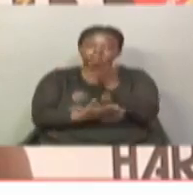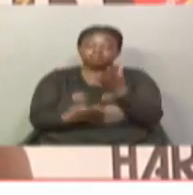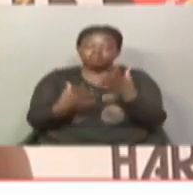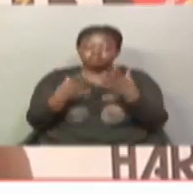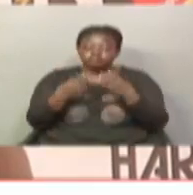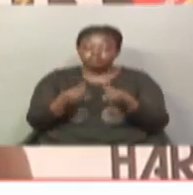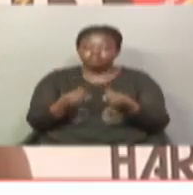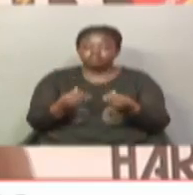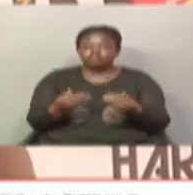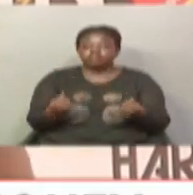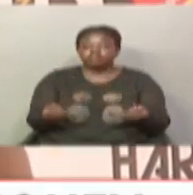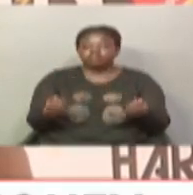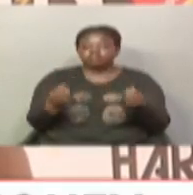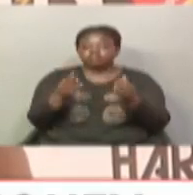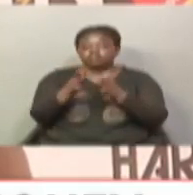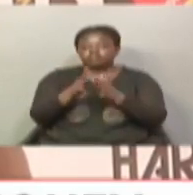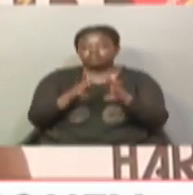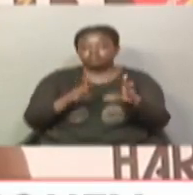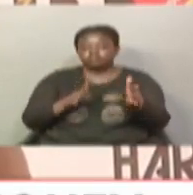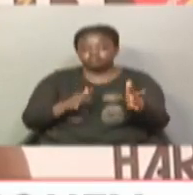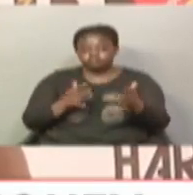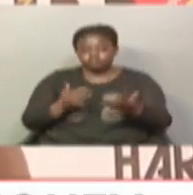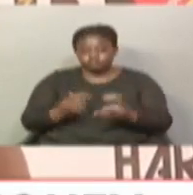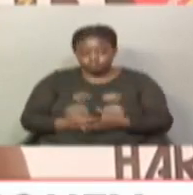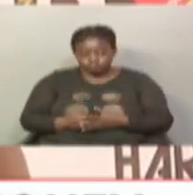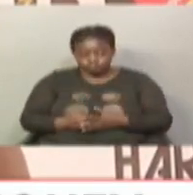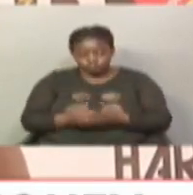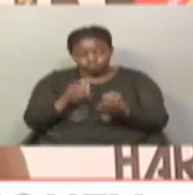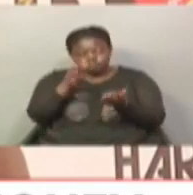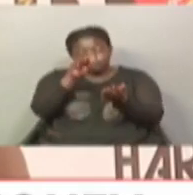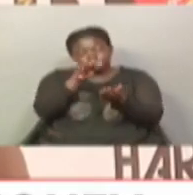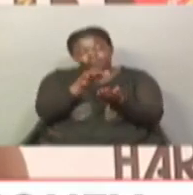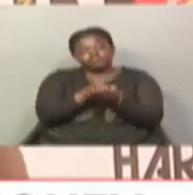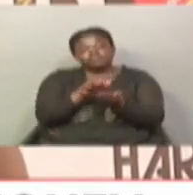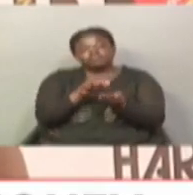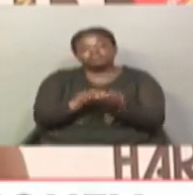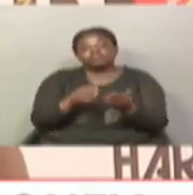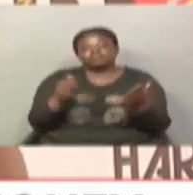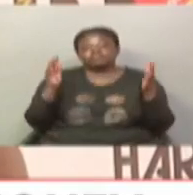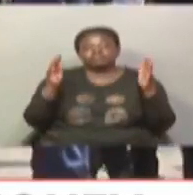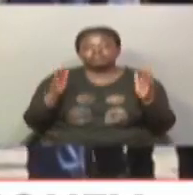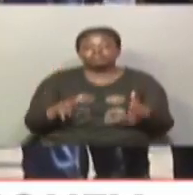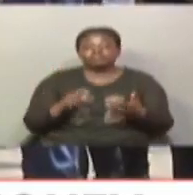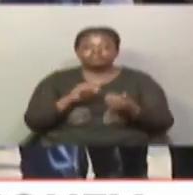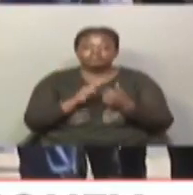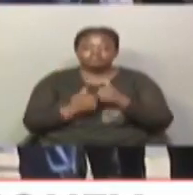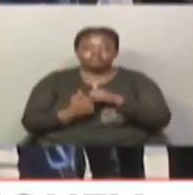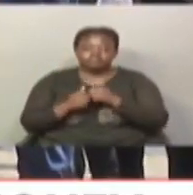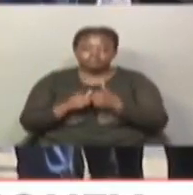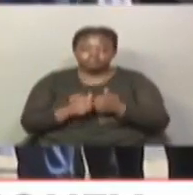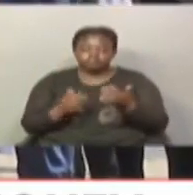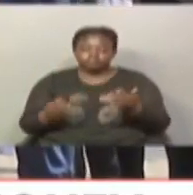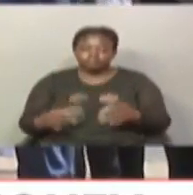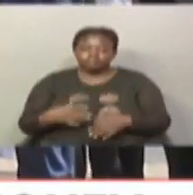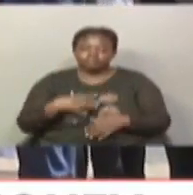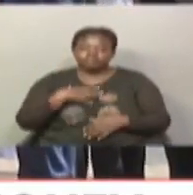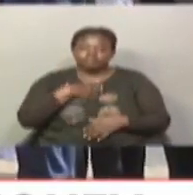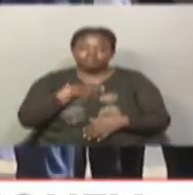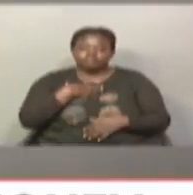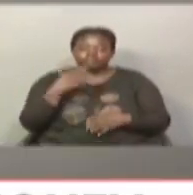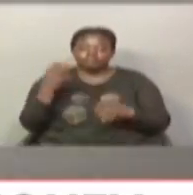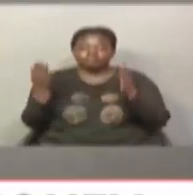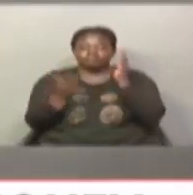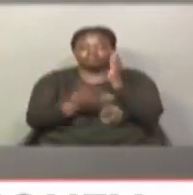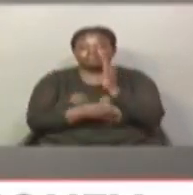drying, cleaning, drying, storage is a big challenge. Alambuza abavujirizi ba Harvest